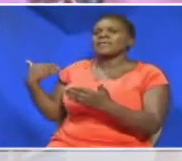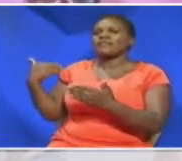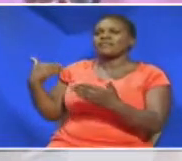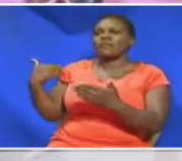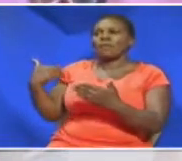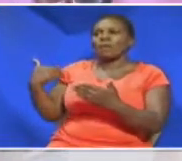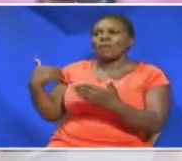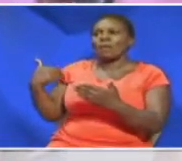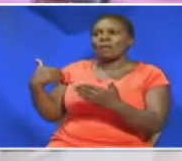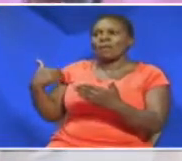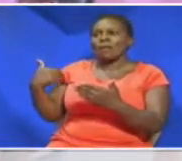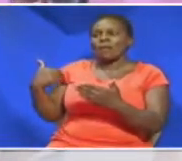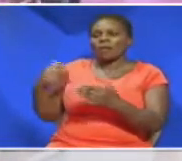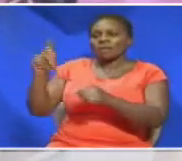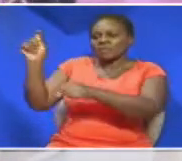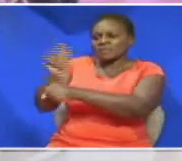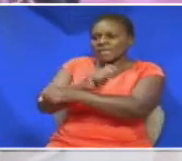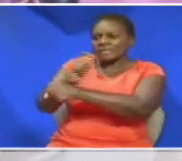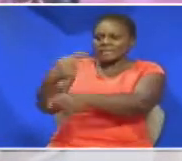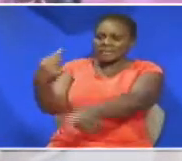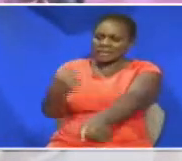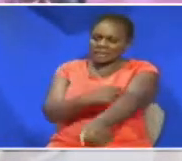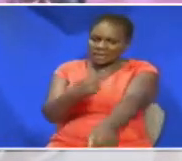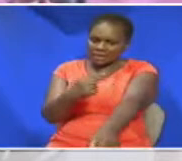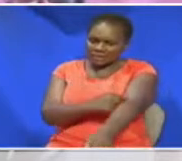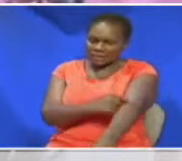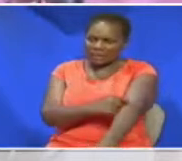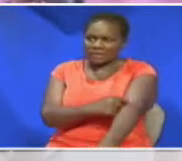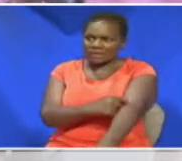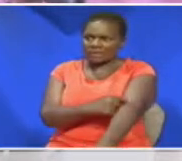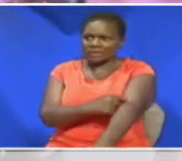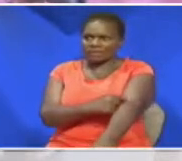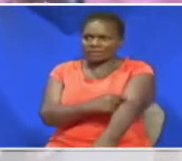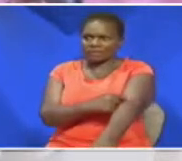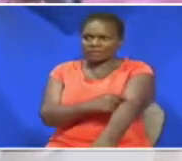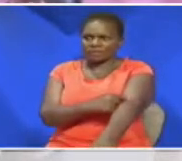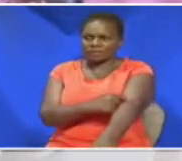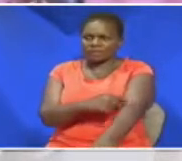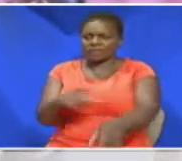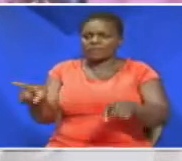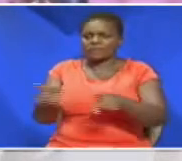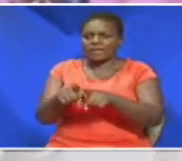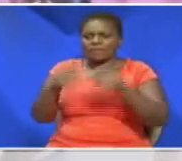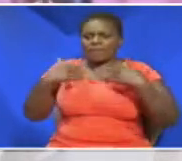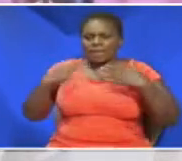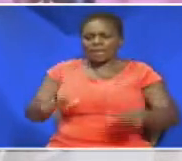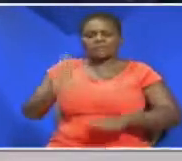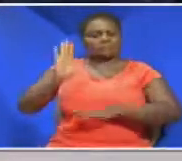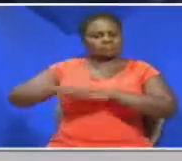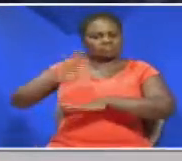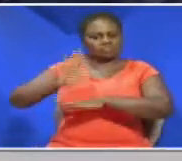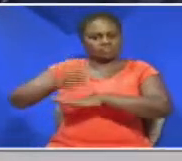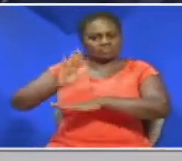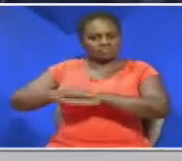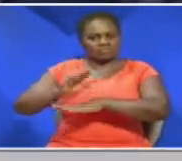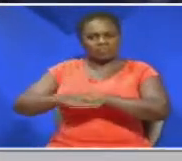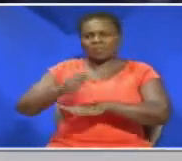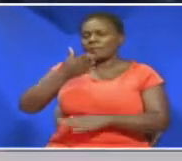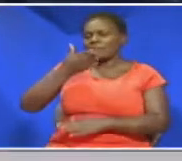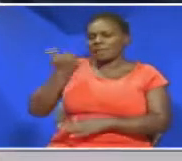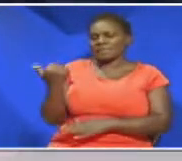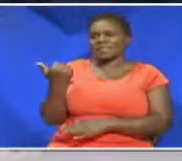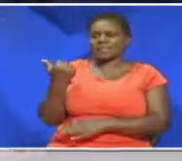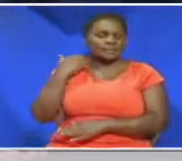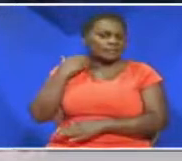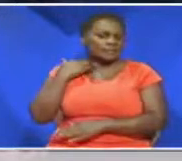kwa na Fafriwa na la kama mwini hawa And our players did very well We had the best girl